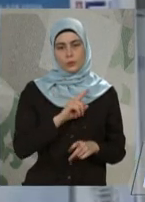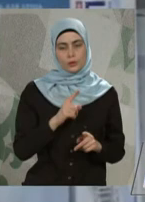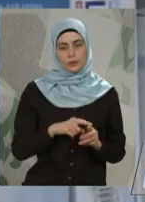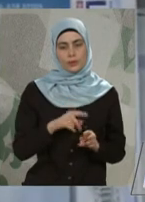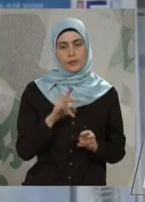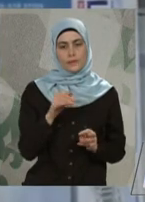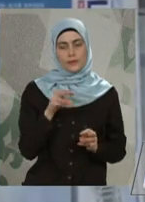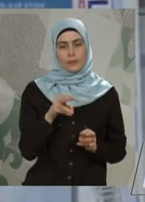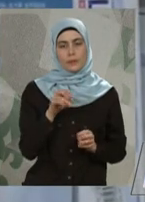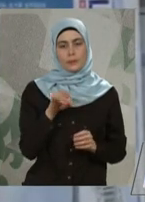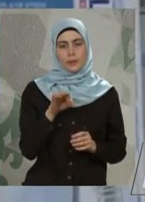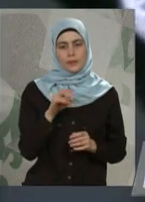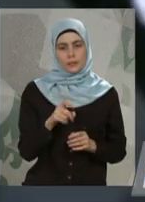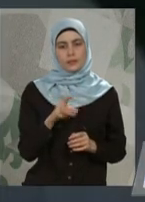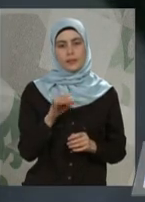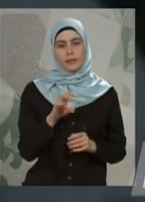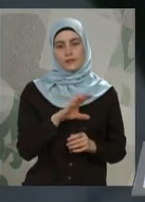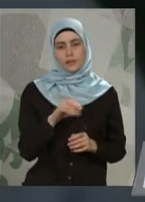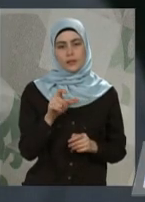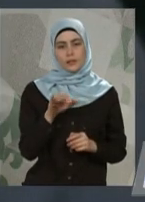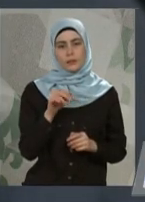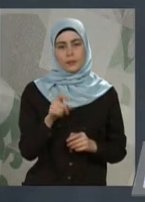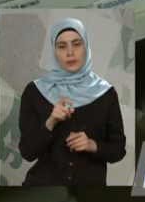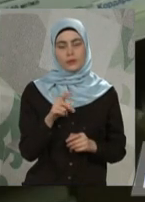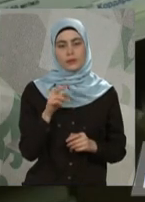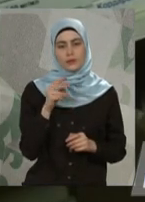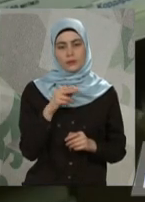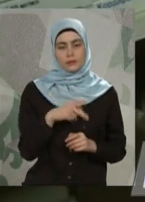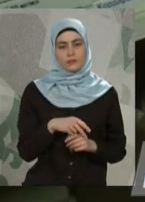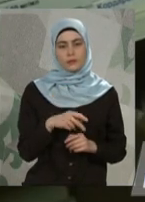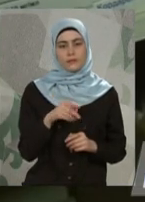на фармпредприятиях, но и на всех этапах обращения лекарств, в том